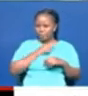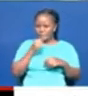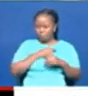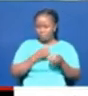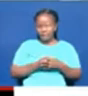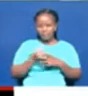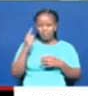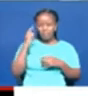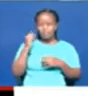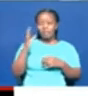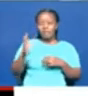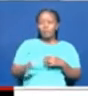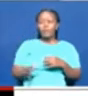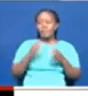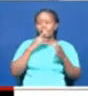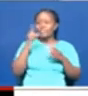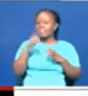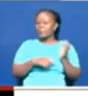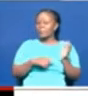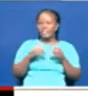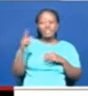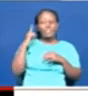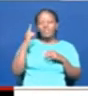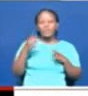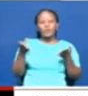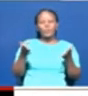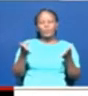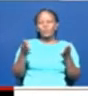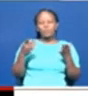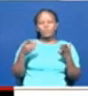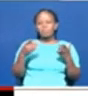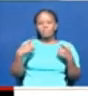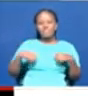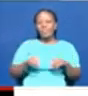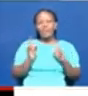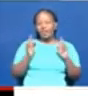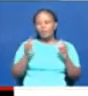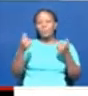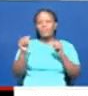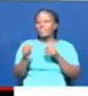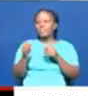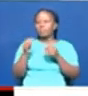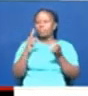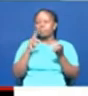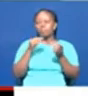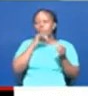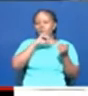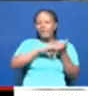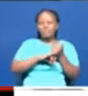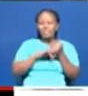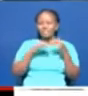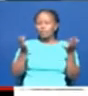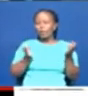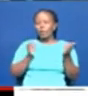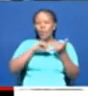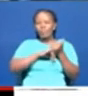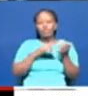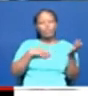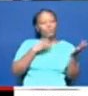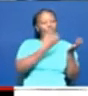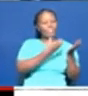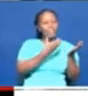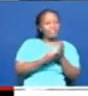Kitui alisema sheria hairuhusu mume au mke kutoa ushahidi dhidi ya kesi ya mwenzake, na hivyo mmewe mshukiwa anafaa kuondolewa kwenye orodha ya